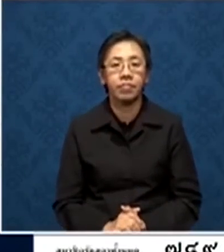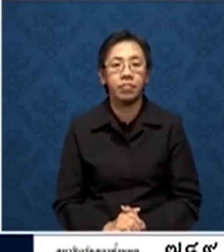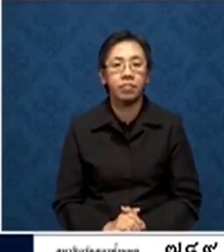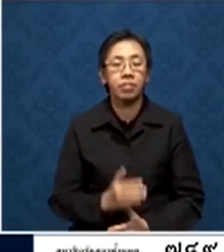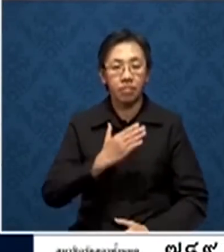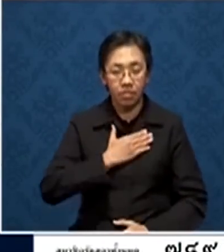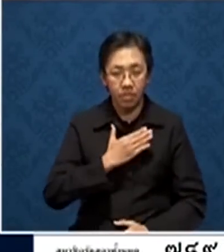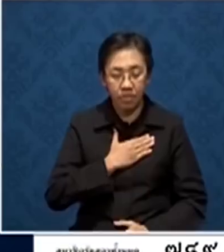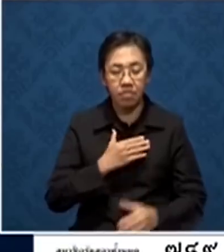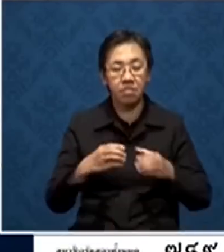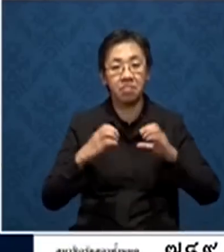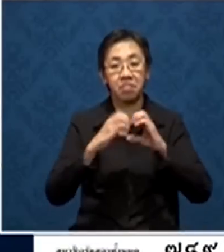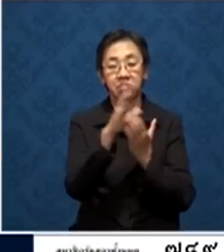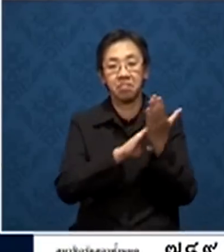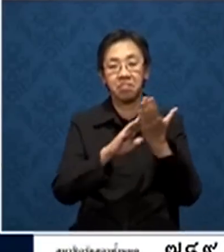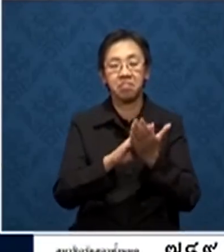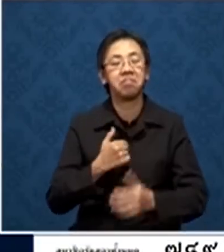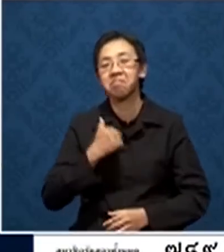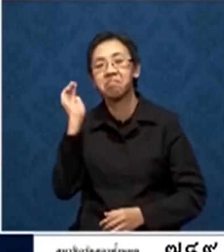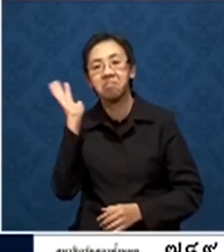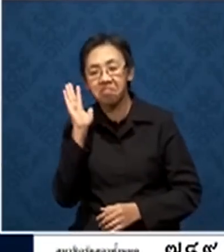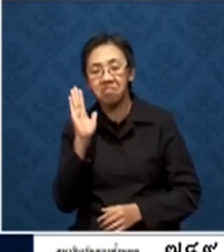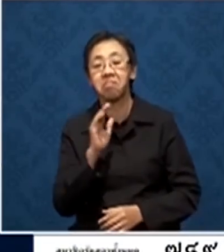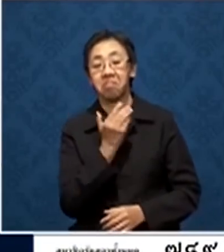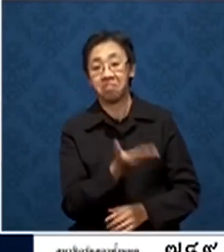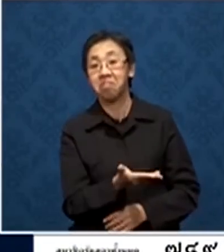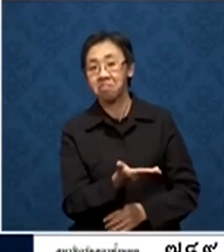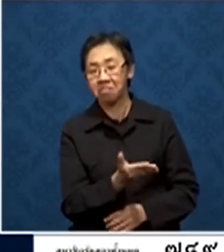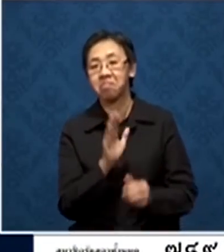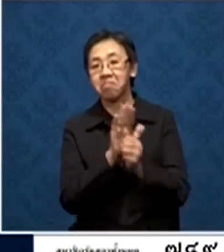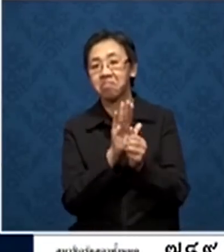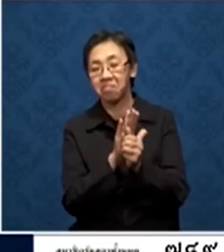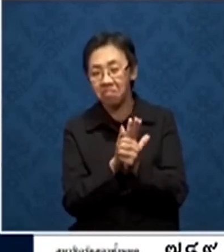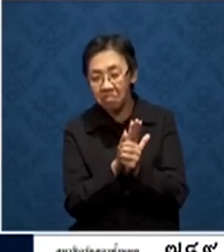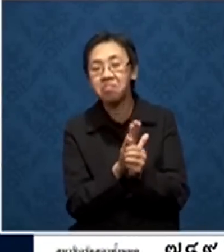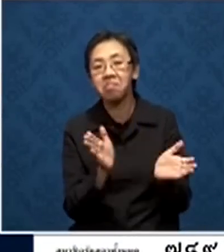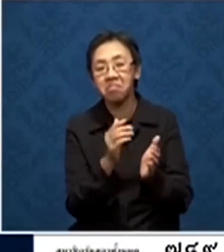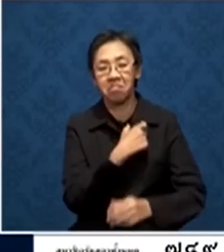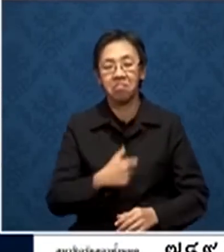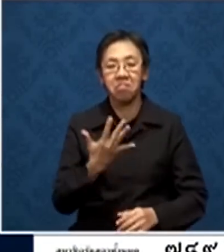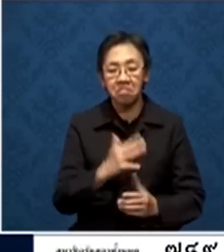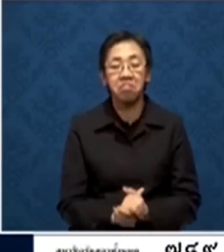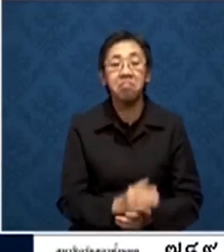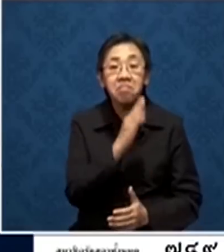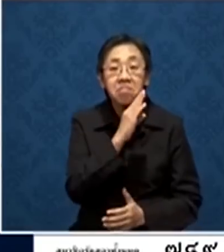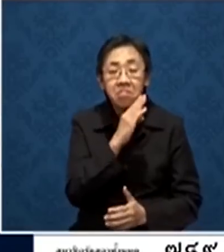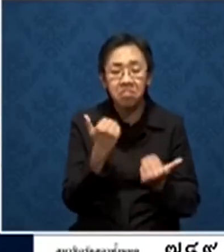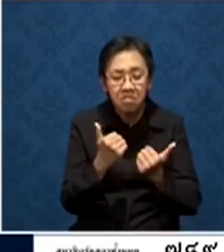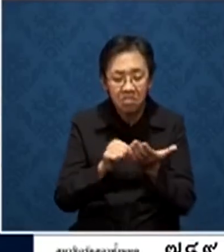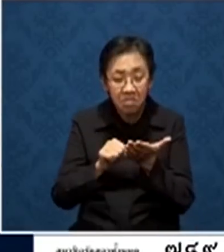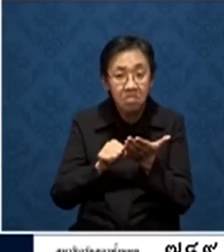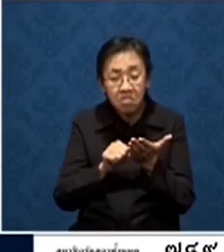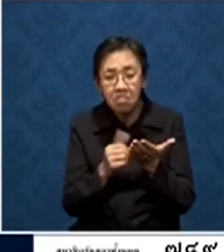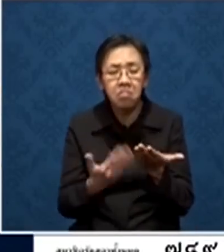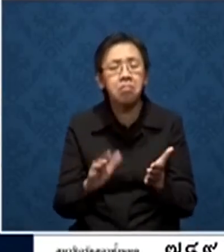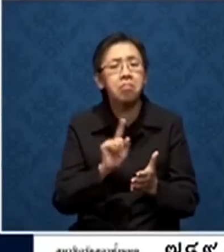ผมและภาคภูมิใจอะไรไม่เชื่อว่าท่านจะปกป้องพระมหากษัตริย์มีให้ถูกละเมิดในเมื่อท่านจะลดการคุ้มครอง